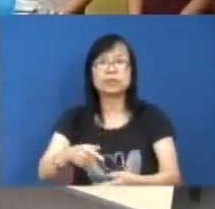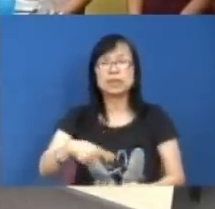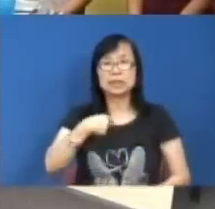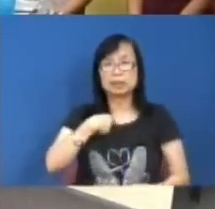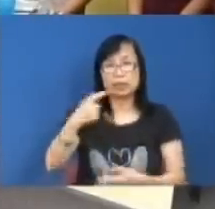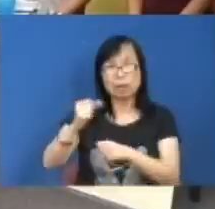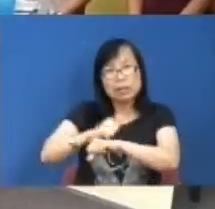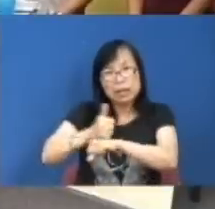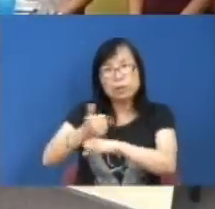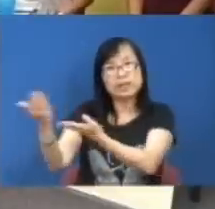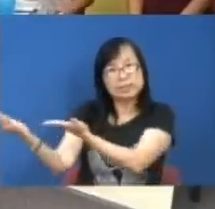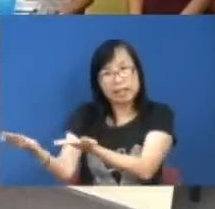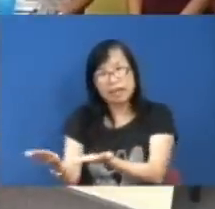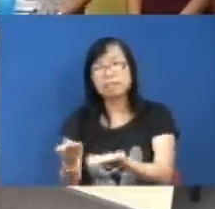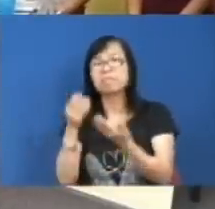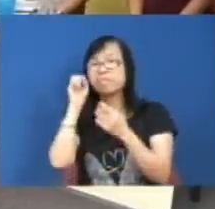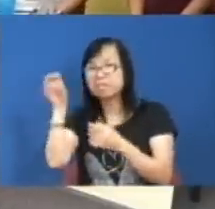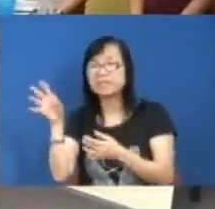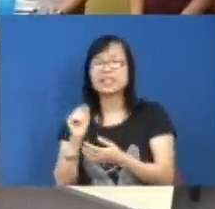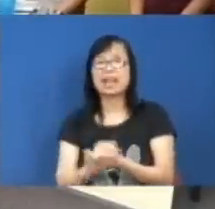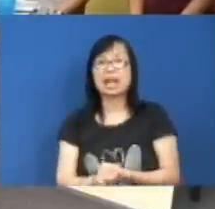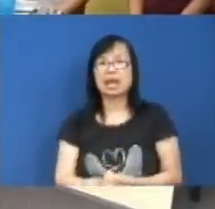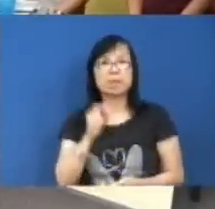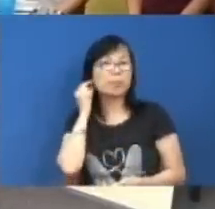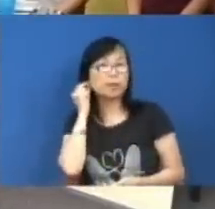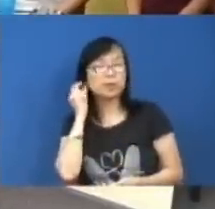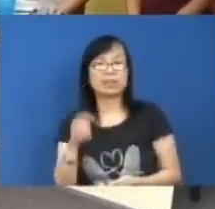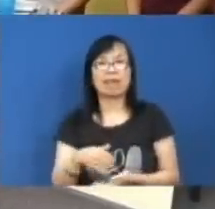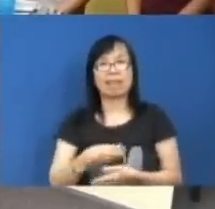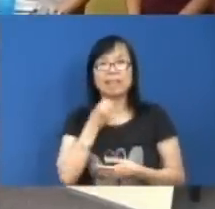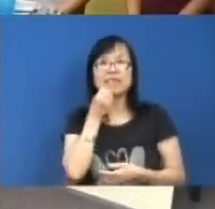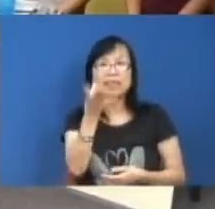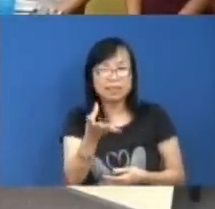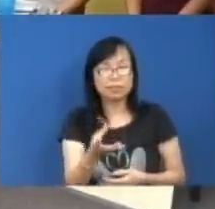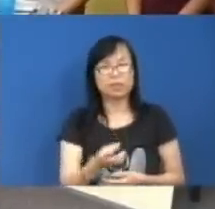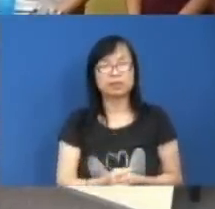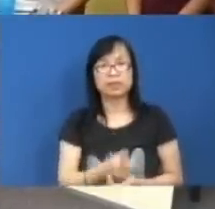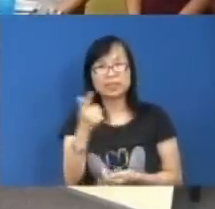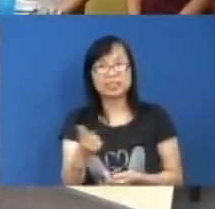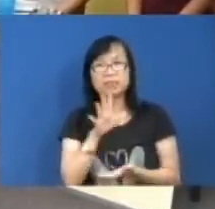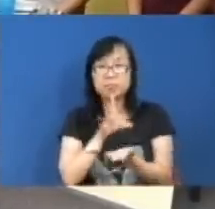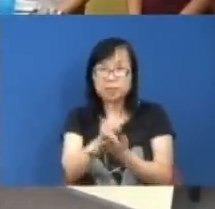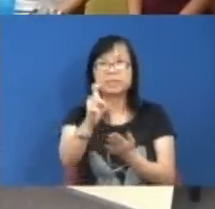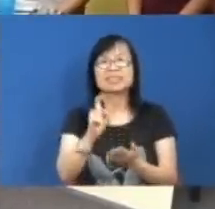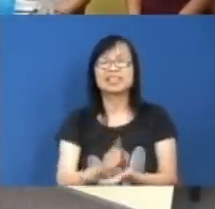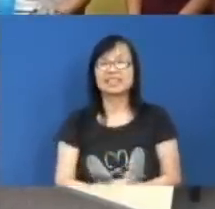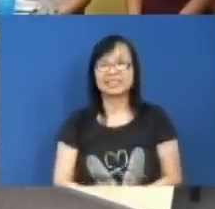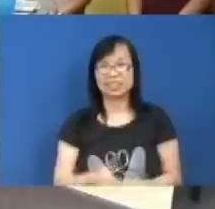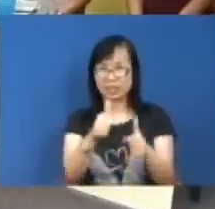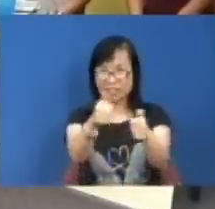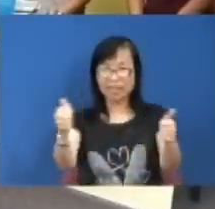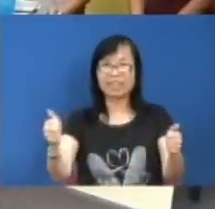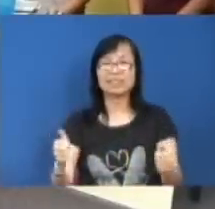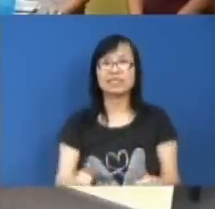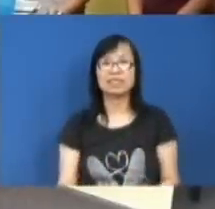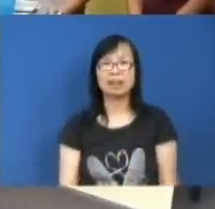機會咧，就請教呢位兩位小女士。咁啊，希望佢哋可以提供多啲專業建議俾大家啦。好多謝各位， 好多謝，咁